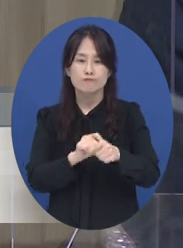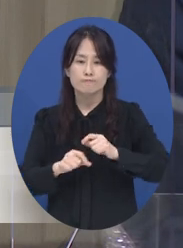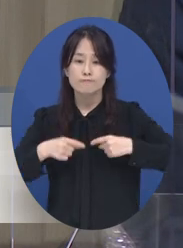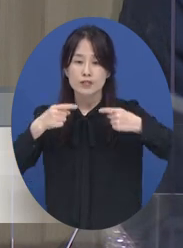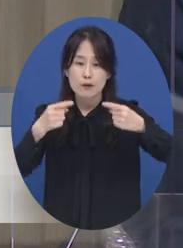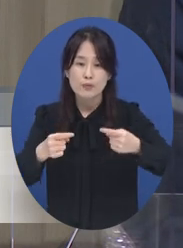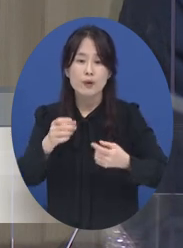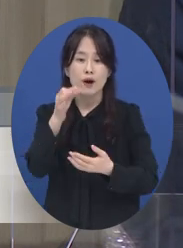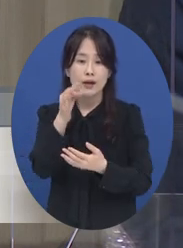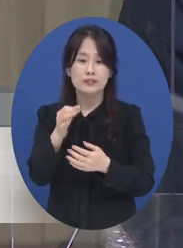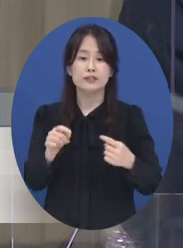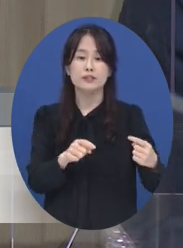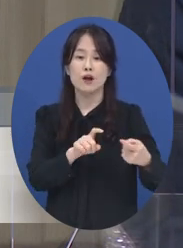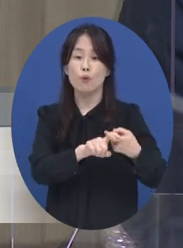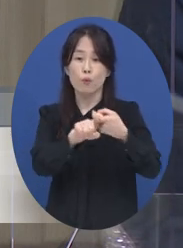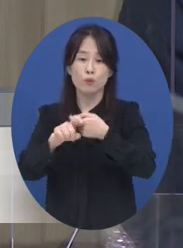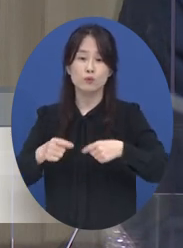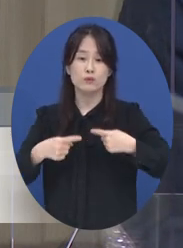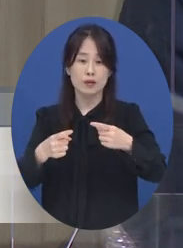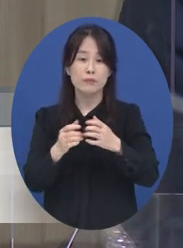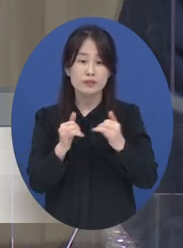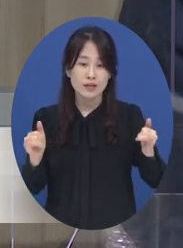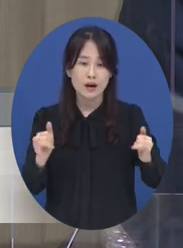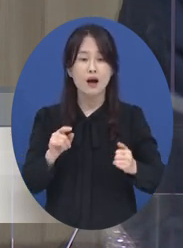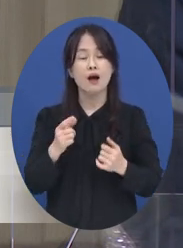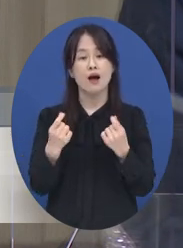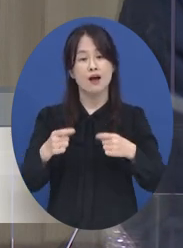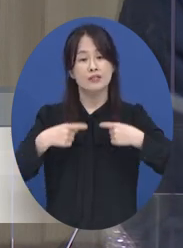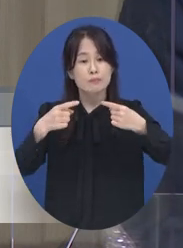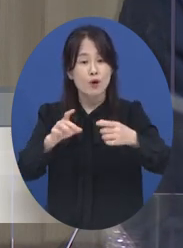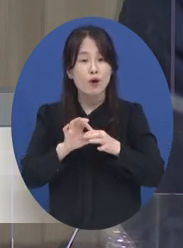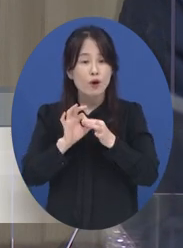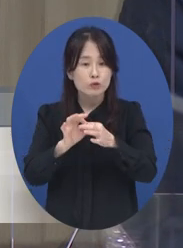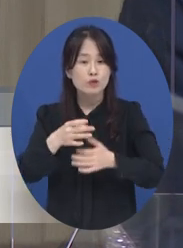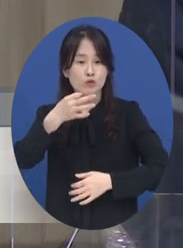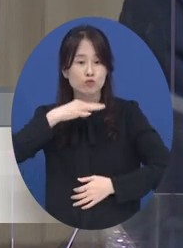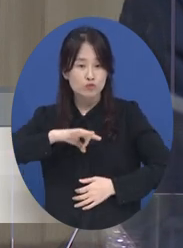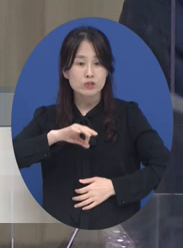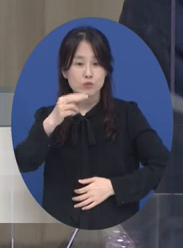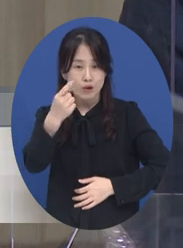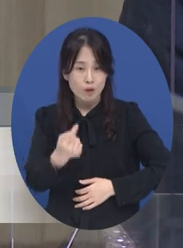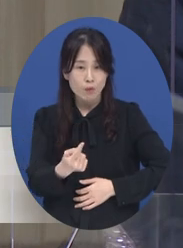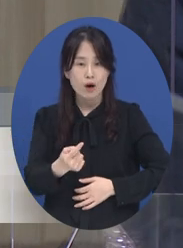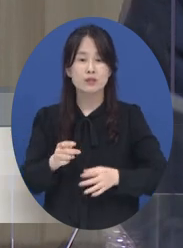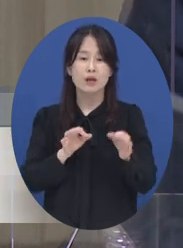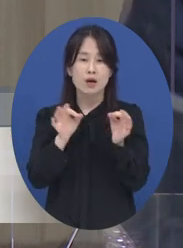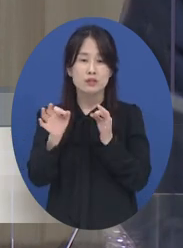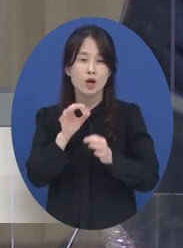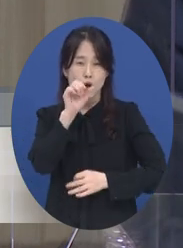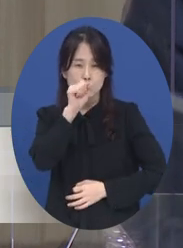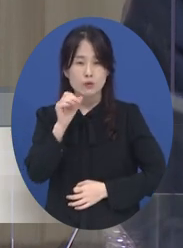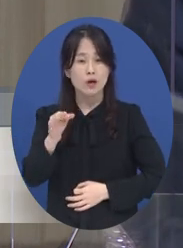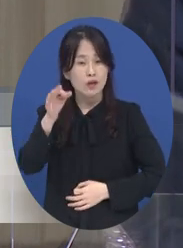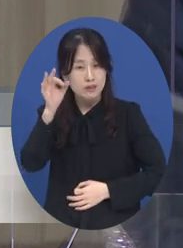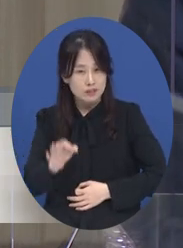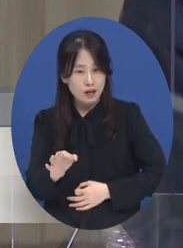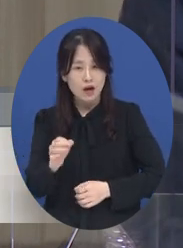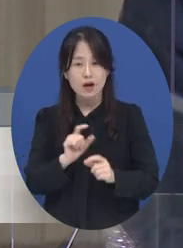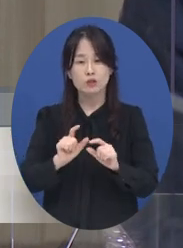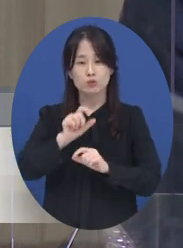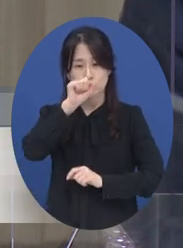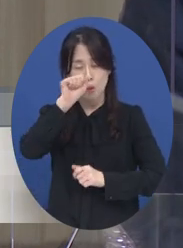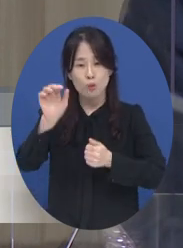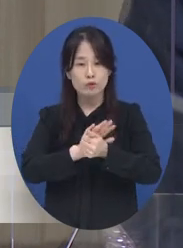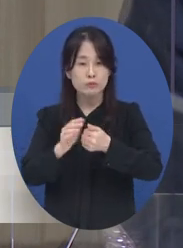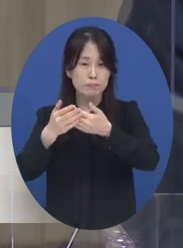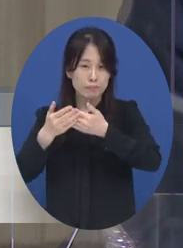공동참여 졌다면 은 뭔가 크럼 에는 그런 것들을 참여하는 것을 통해서 이득이 돌아와 쓰는 플랫폼 이랑 좋아져서 뭐 가격이 낮아진 다든지